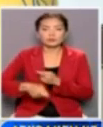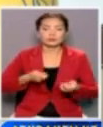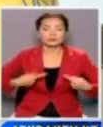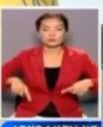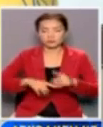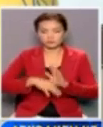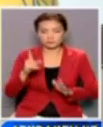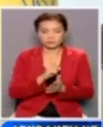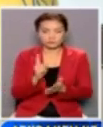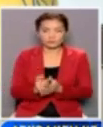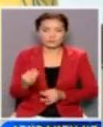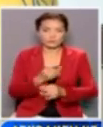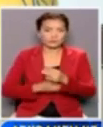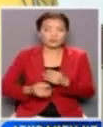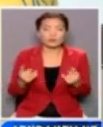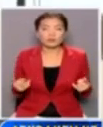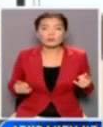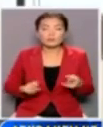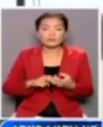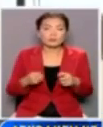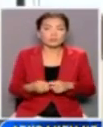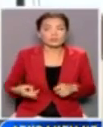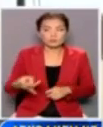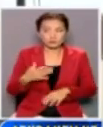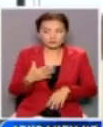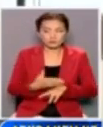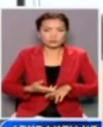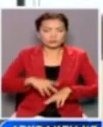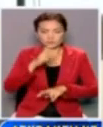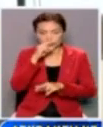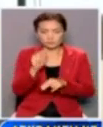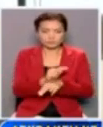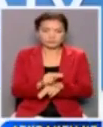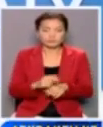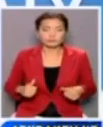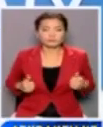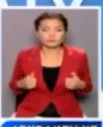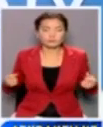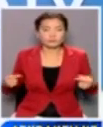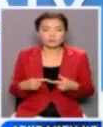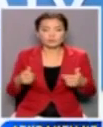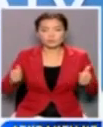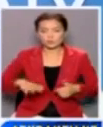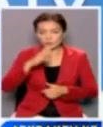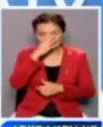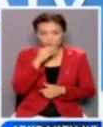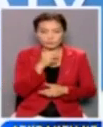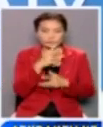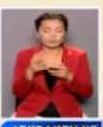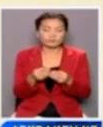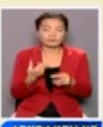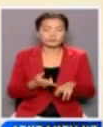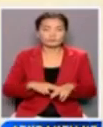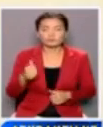внутрипартийного отбора должны обсудить актуальные вопросы региона, выявлять недостатки и предлагать конкретные решения. Таким образом,